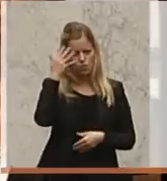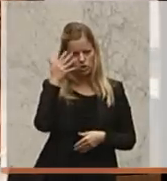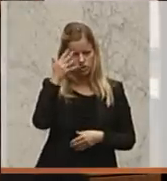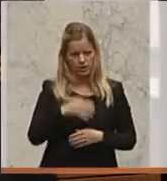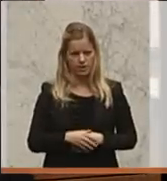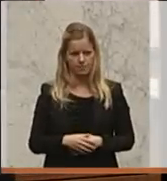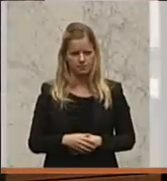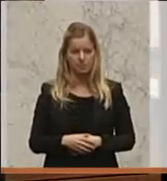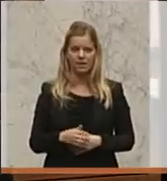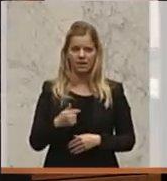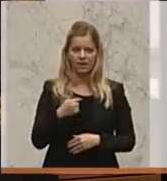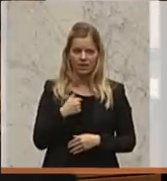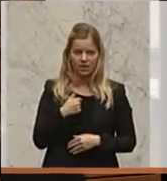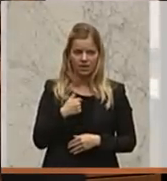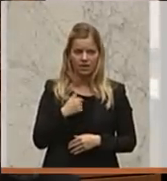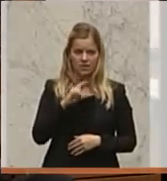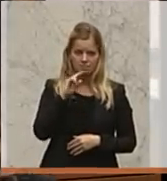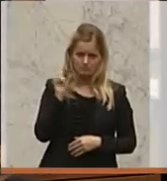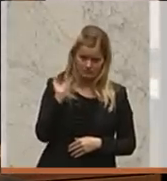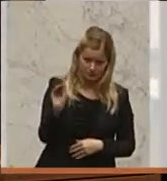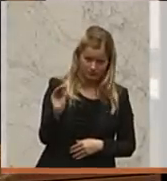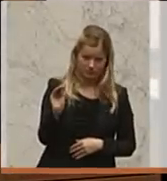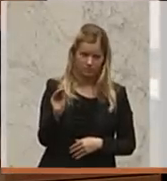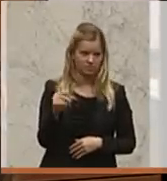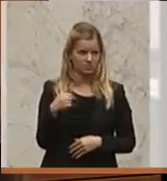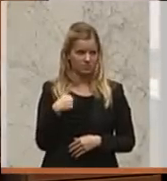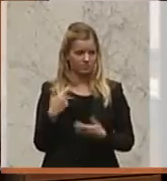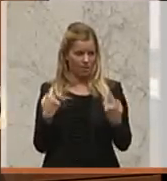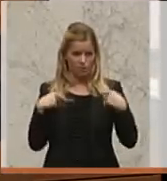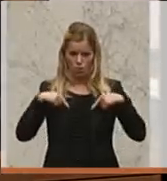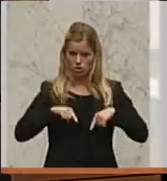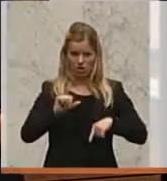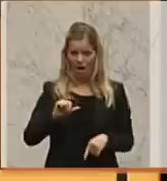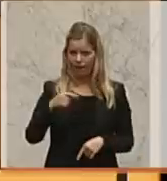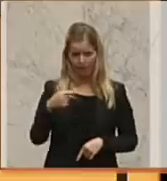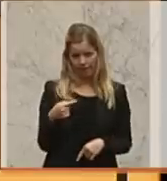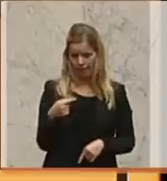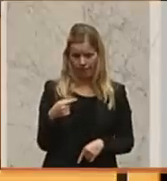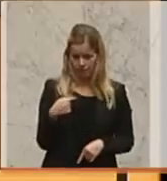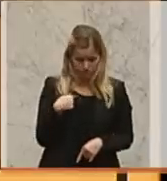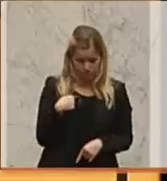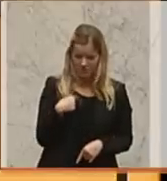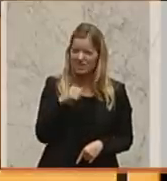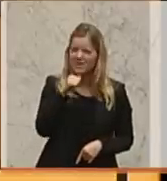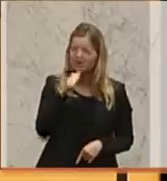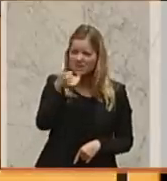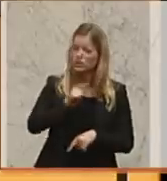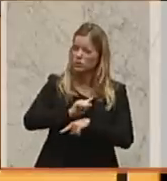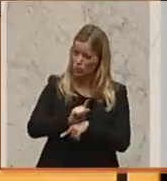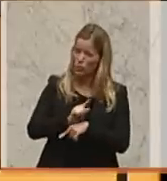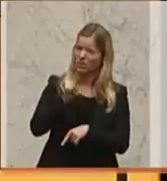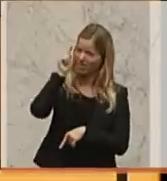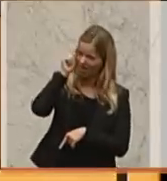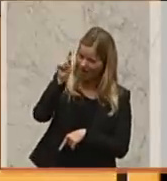habe das mit dem sehr knappen Hinweis, dass ich als Vorstand einer AG nicht eine Sekunde daran denke, für irgendjemanden und